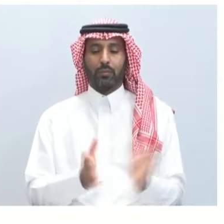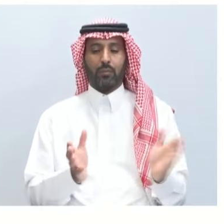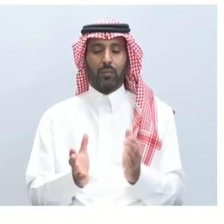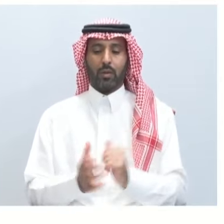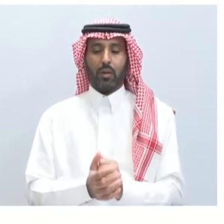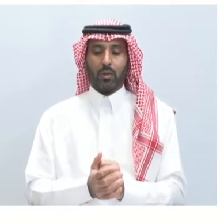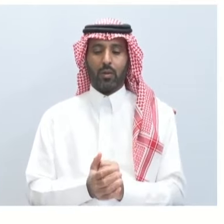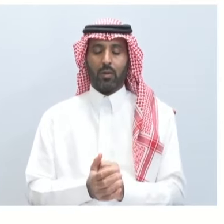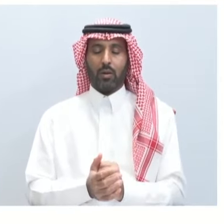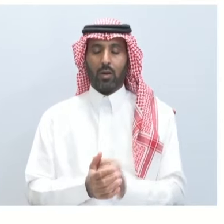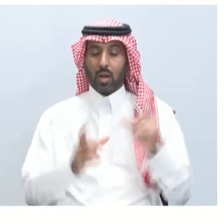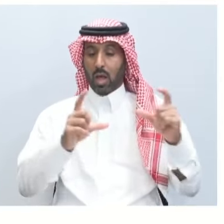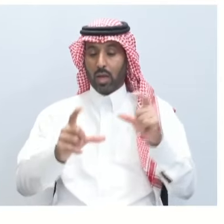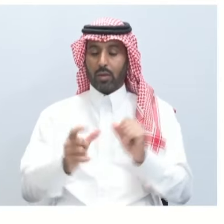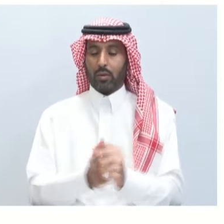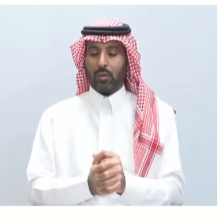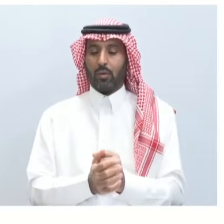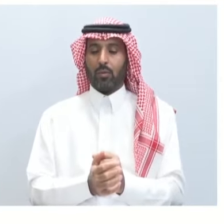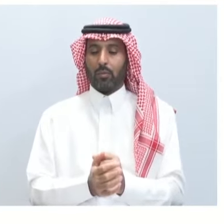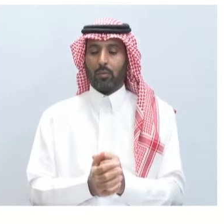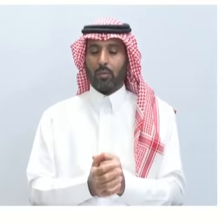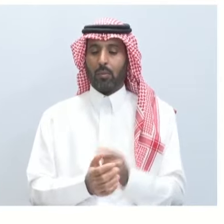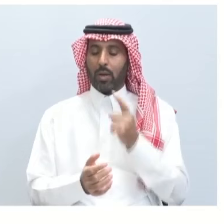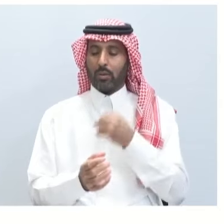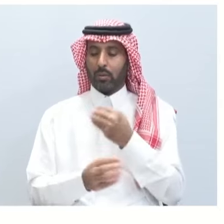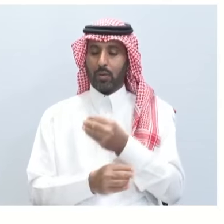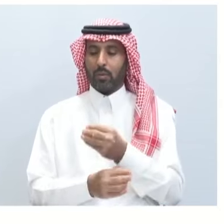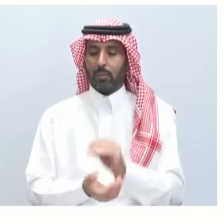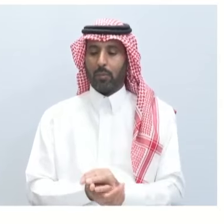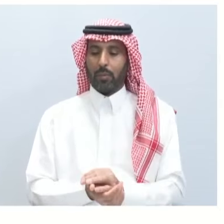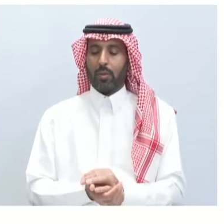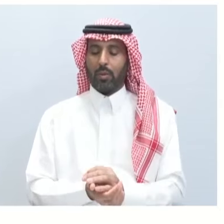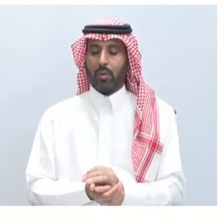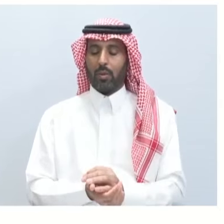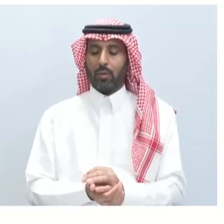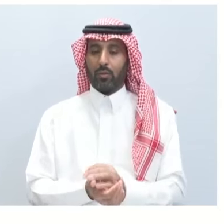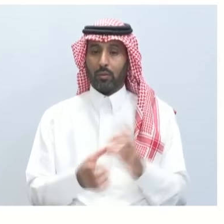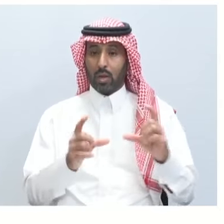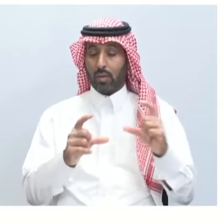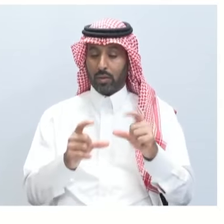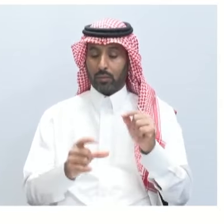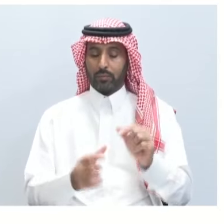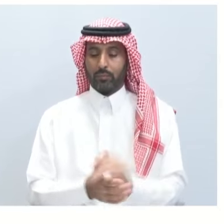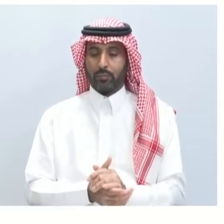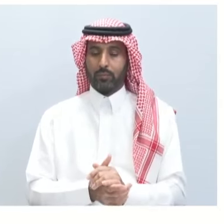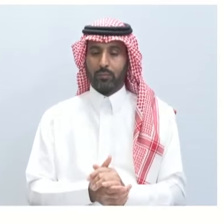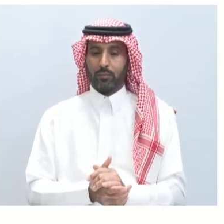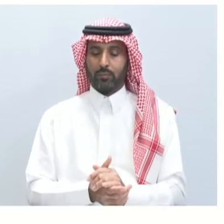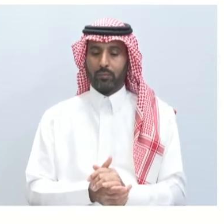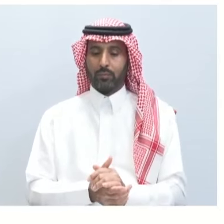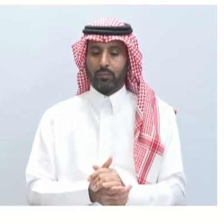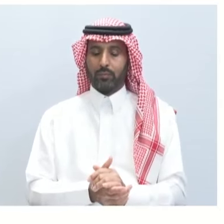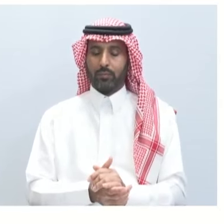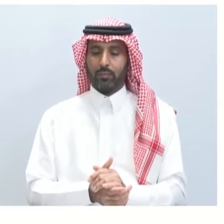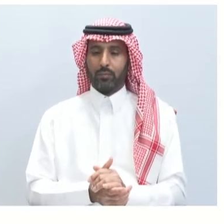احسنتم نقول هذه الايه وما اتيتم من ربا ليربو في اموال الناس فلا يربوا عند الله فلا